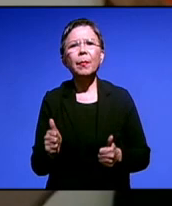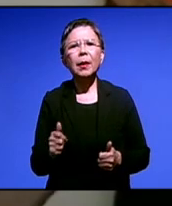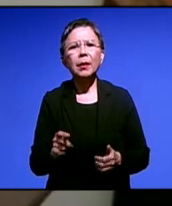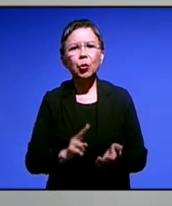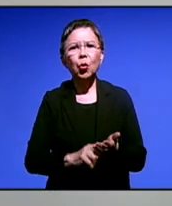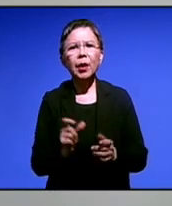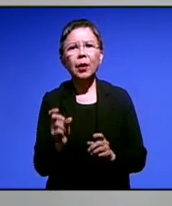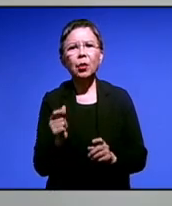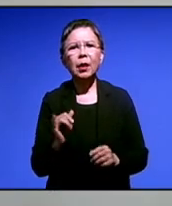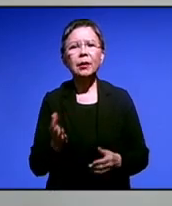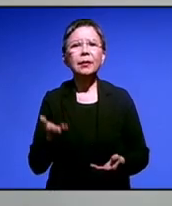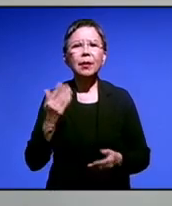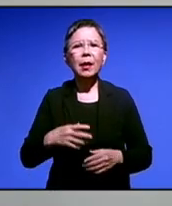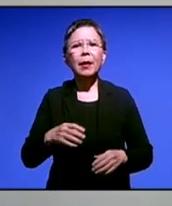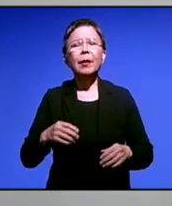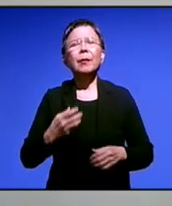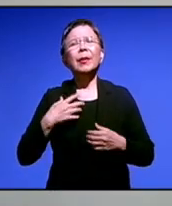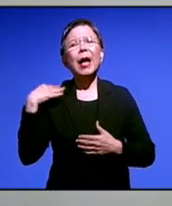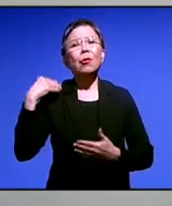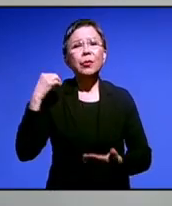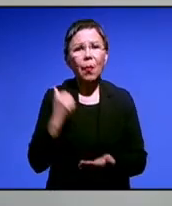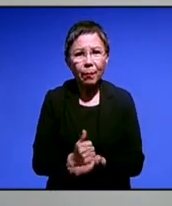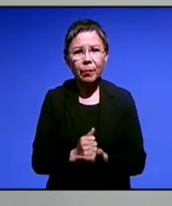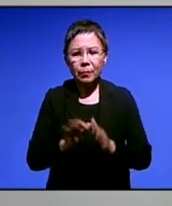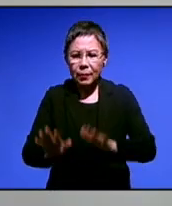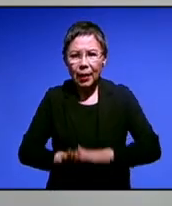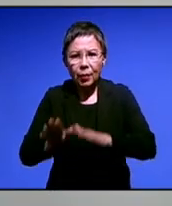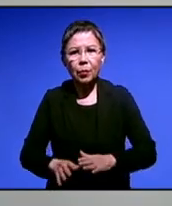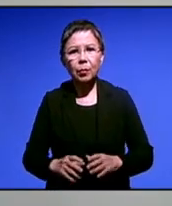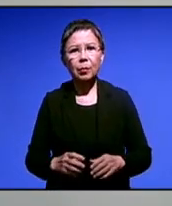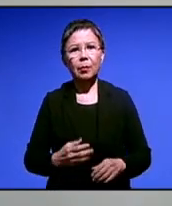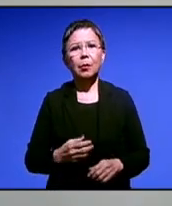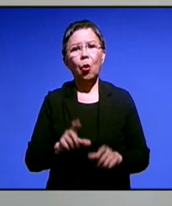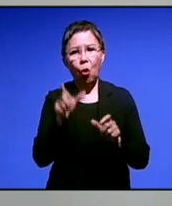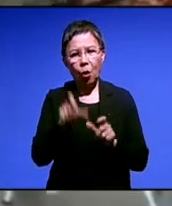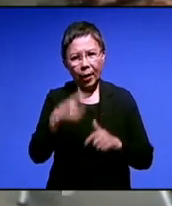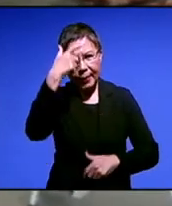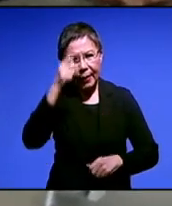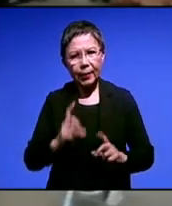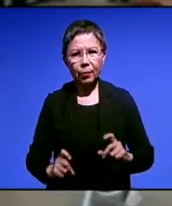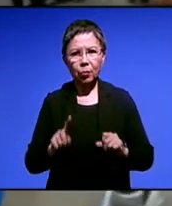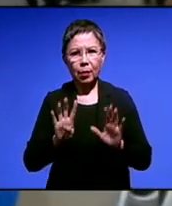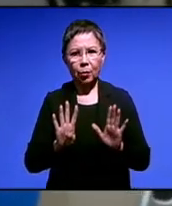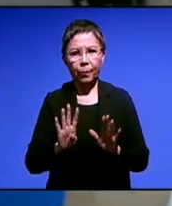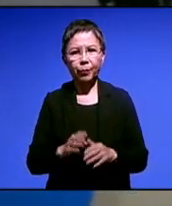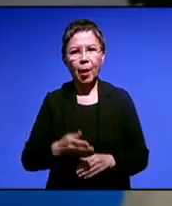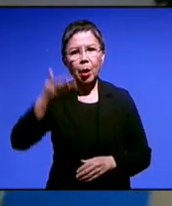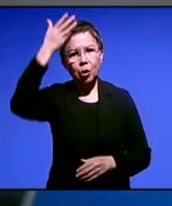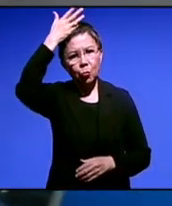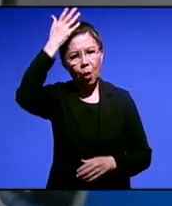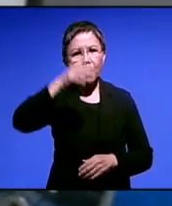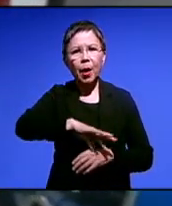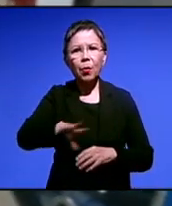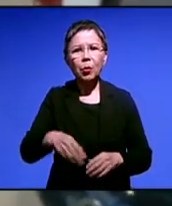Nuria sebelumnya bertaruh nyawa untuk menangani pasien covert nitip a perawat juga meminta nasib tenaga